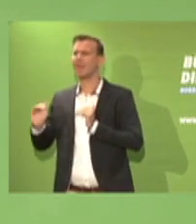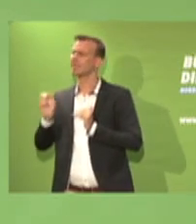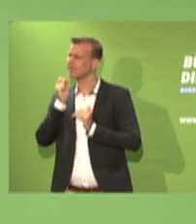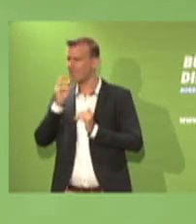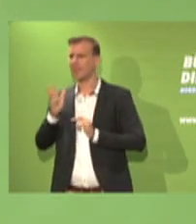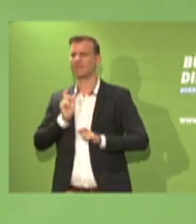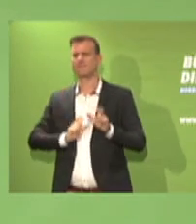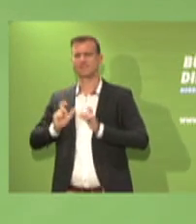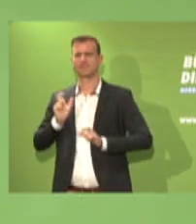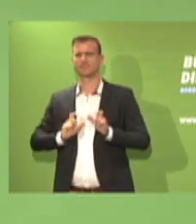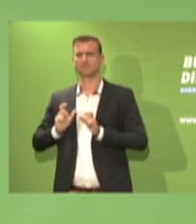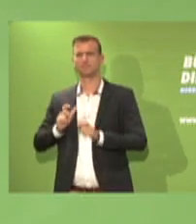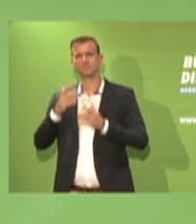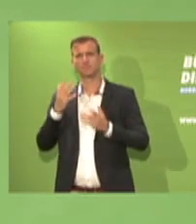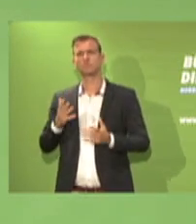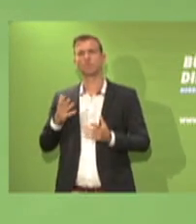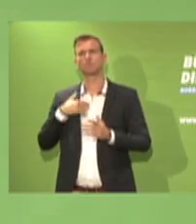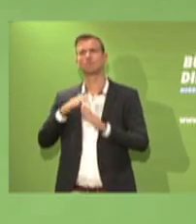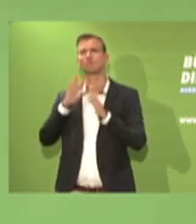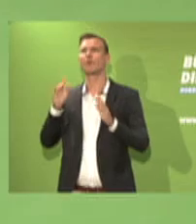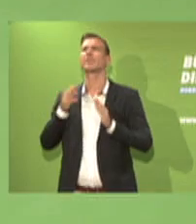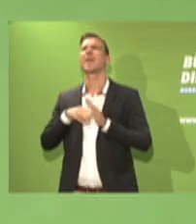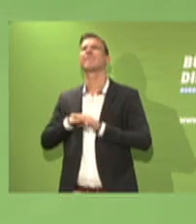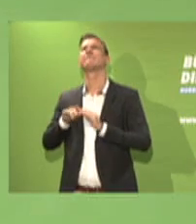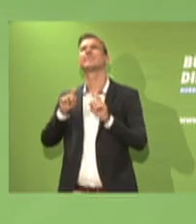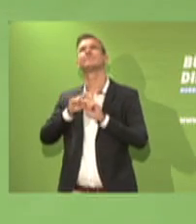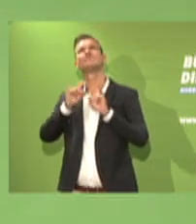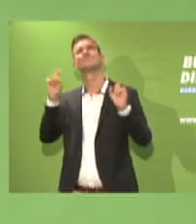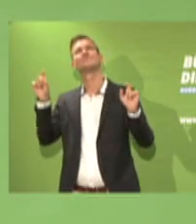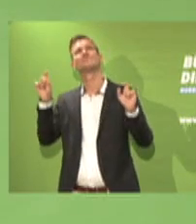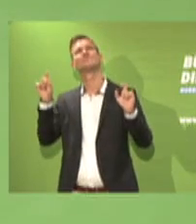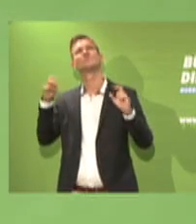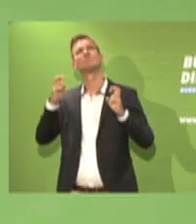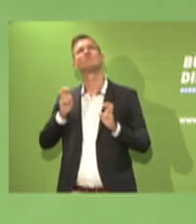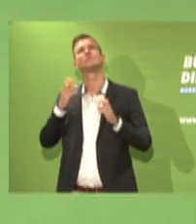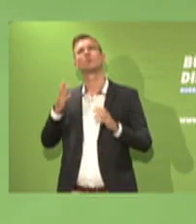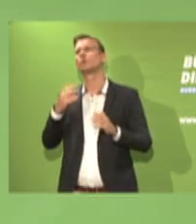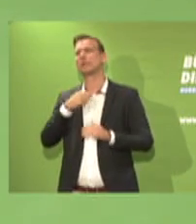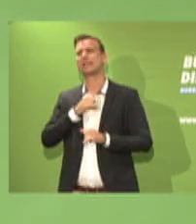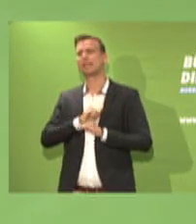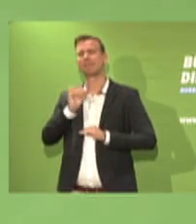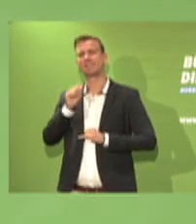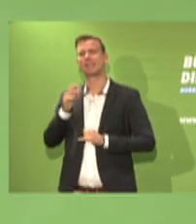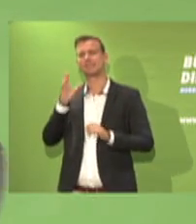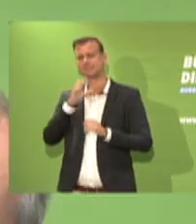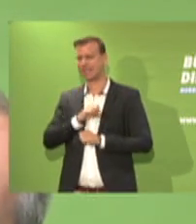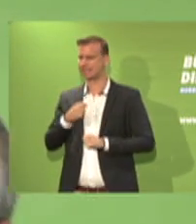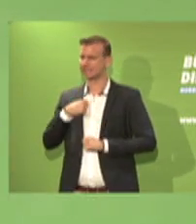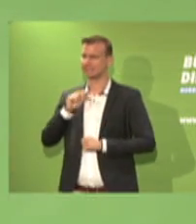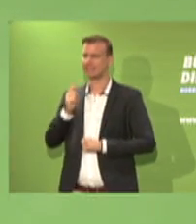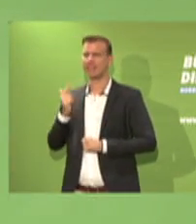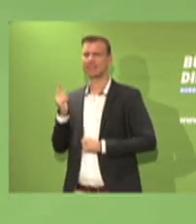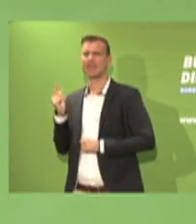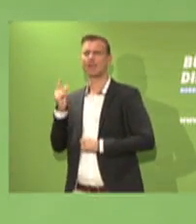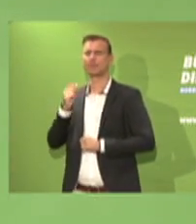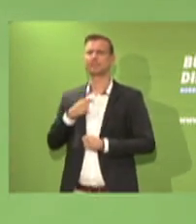Dieser Balkenspruch über unserer Scheuneneinfahrt zu Hause auf dem Hof richtet mich immer wieder auf, wenn ich nächtens nach